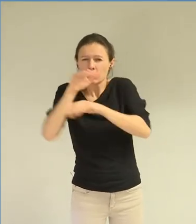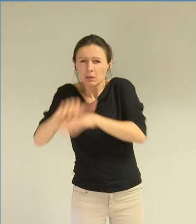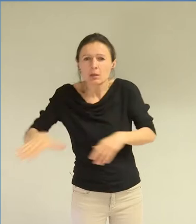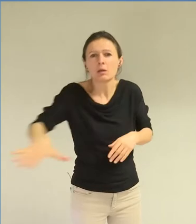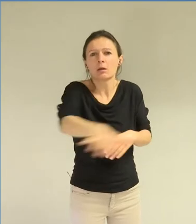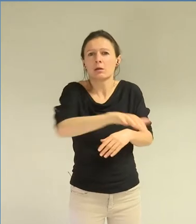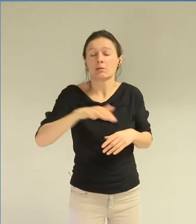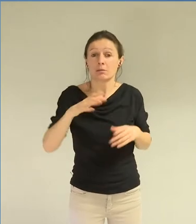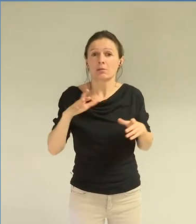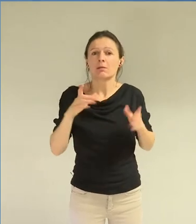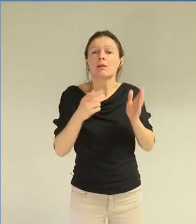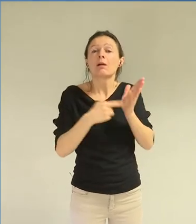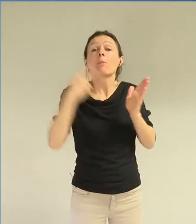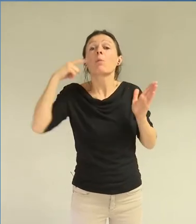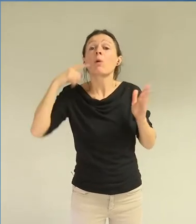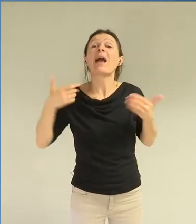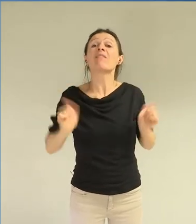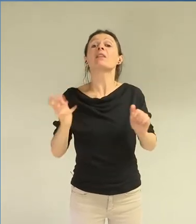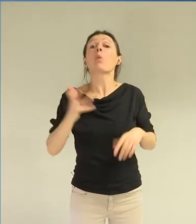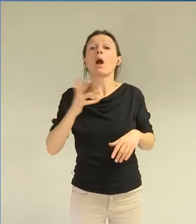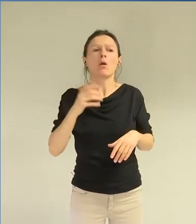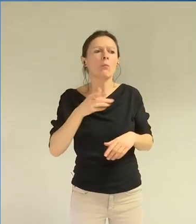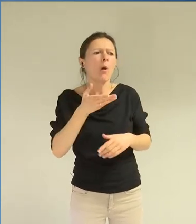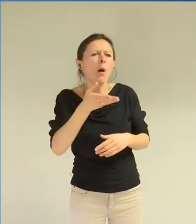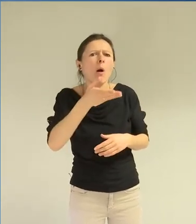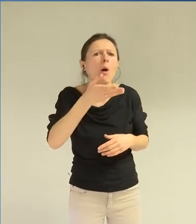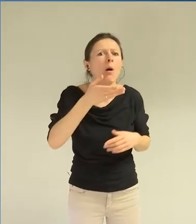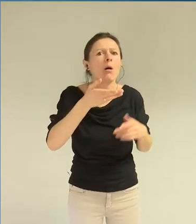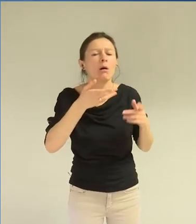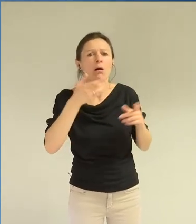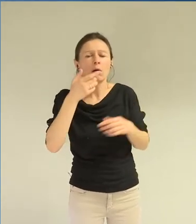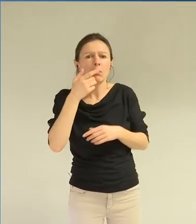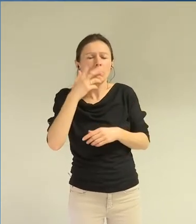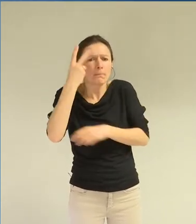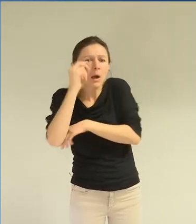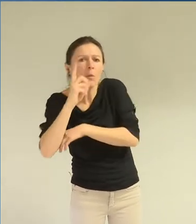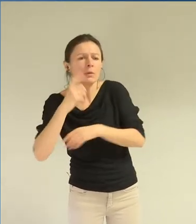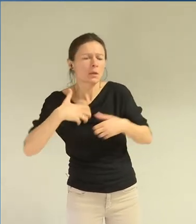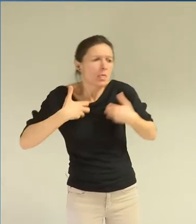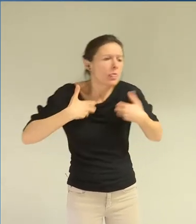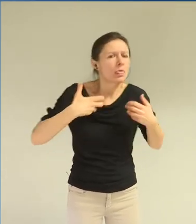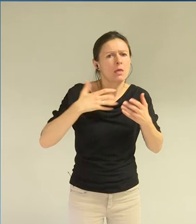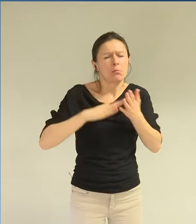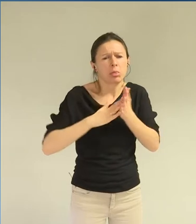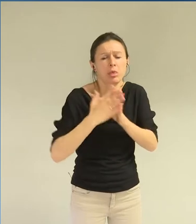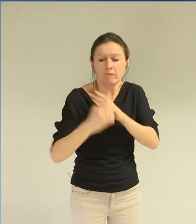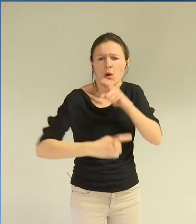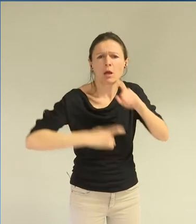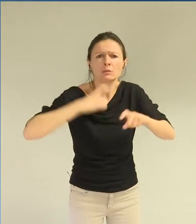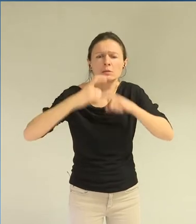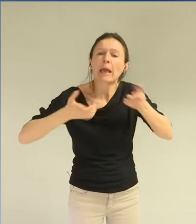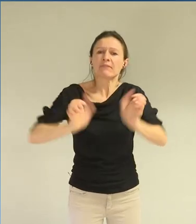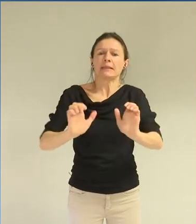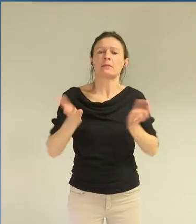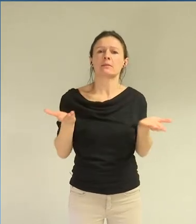retomber dans la violence de l'arbitraire au jour le jour dans la violence aussi de l'art officiel